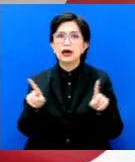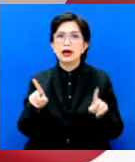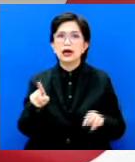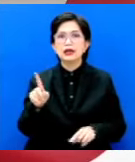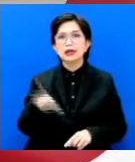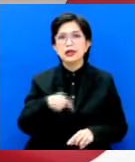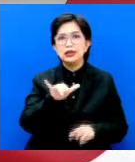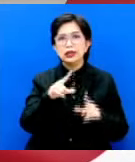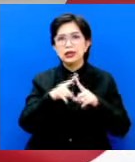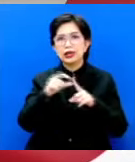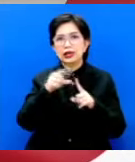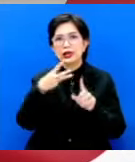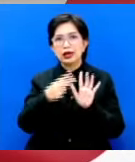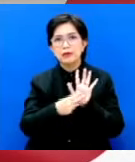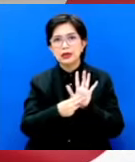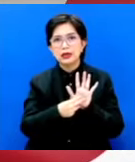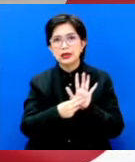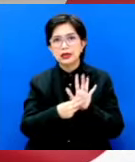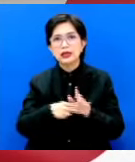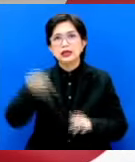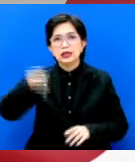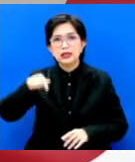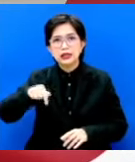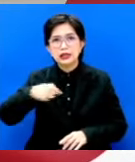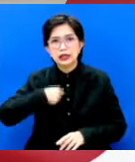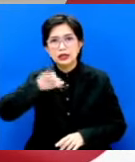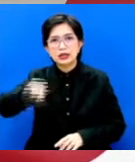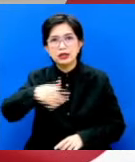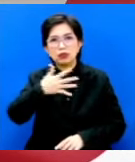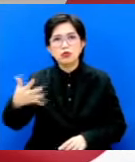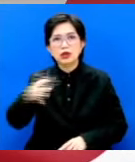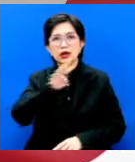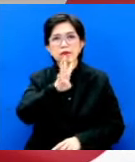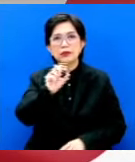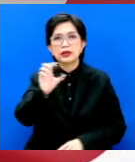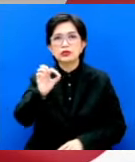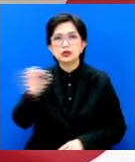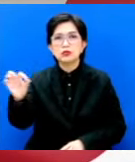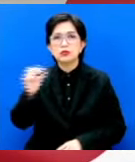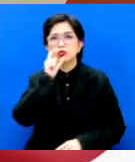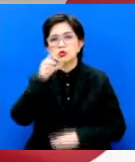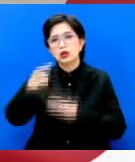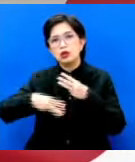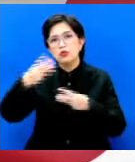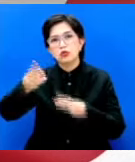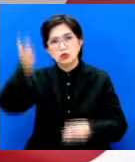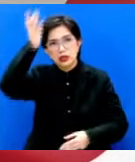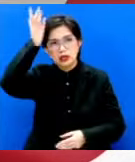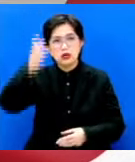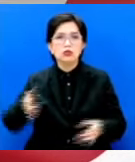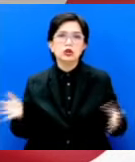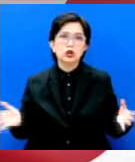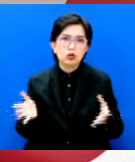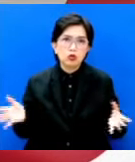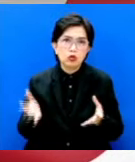100.000.000?Ibu,diKotaJayapura, bagaimanacarakitamempromosikanekonomihijauini? Kamimendoronghalini